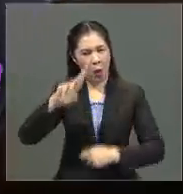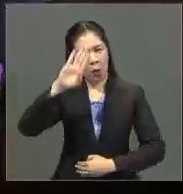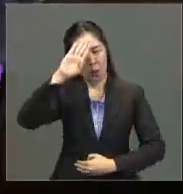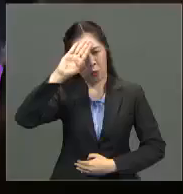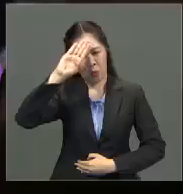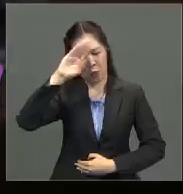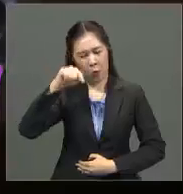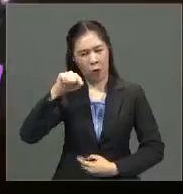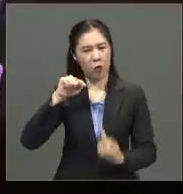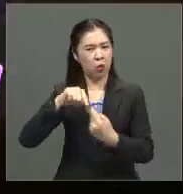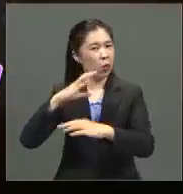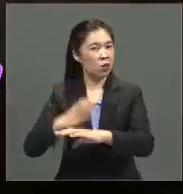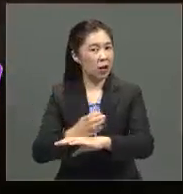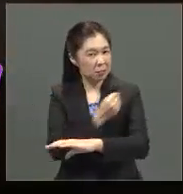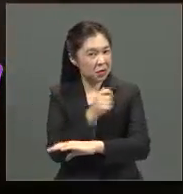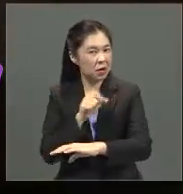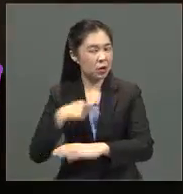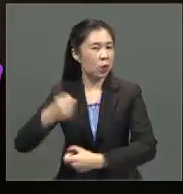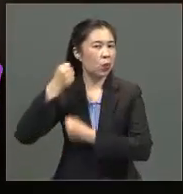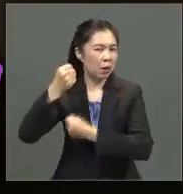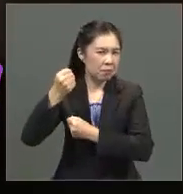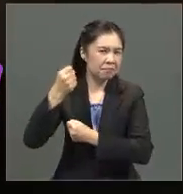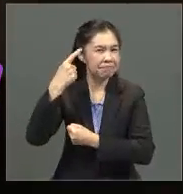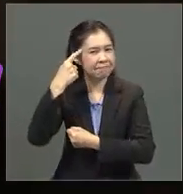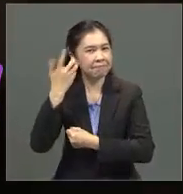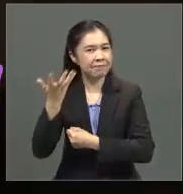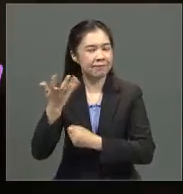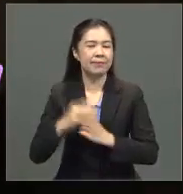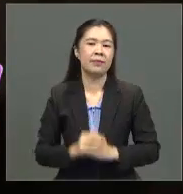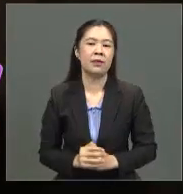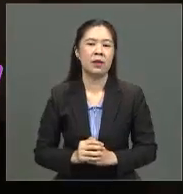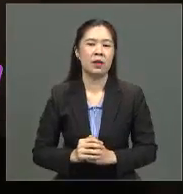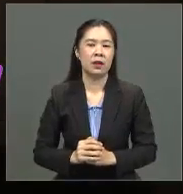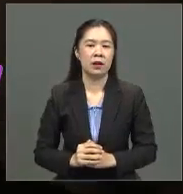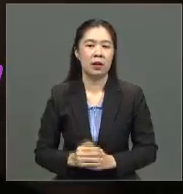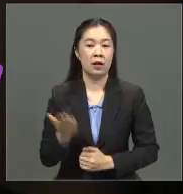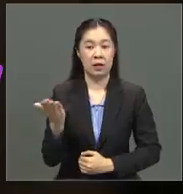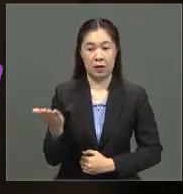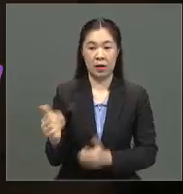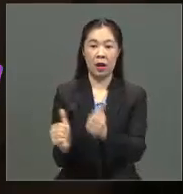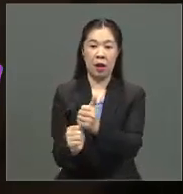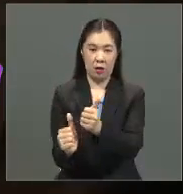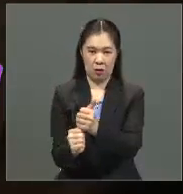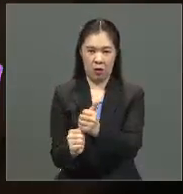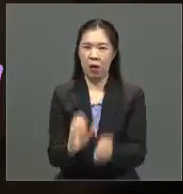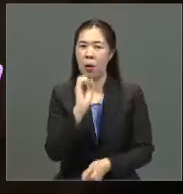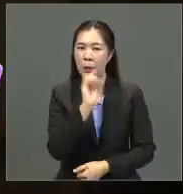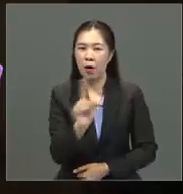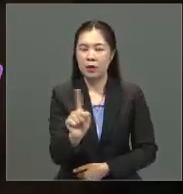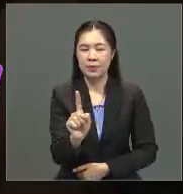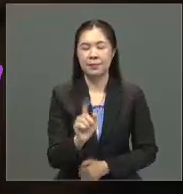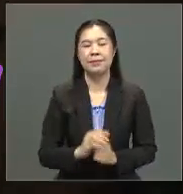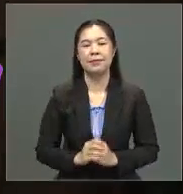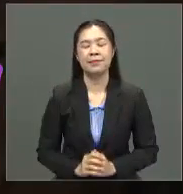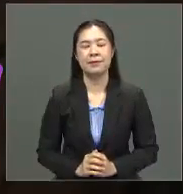โรคหรือเปล่าเป็นประเด็นทางการเมืองการเคลื่อนไหวการชุมนุมต่างๆหรือเปล่าทางพลเอกประวิทย์วงษ์สุวรรณก็เน้นย้ำแล้วก็